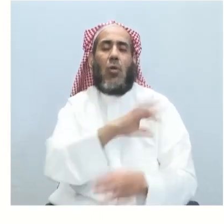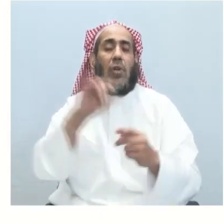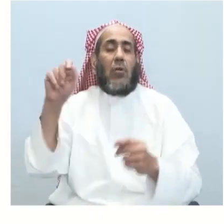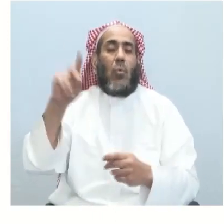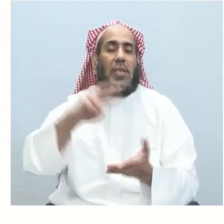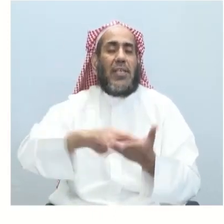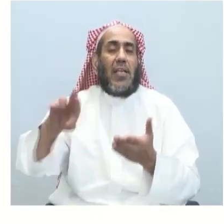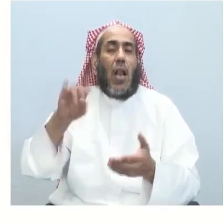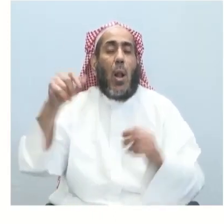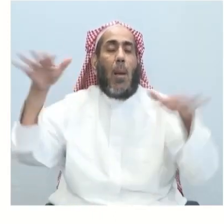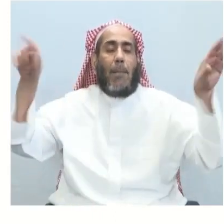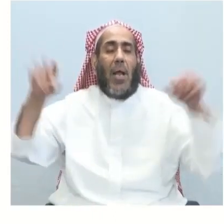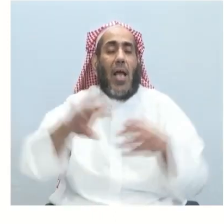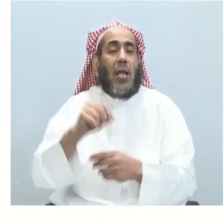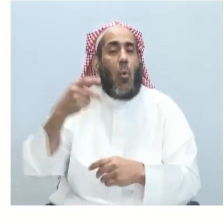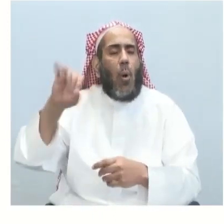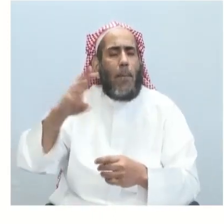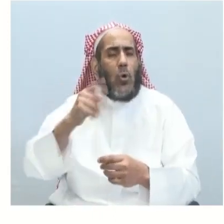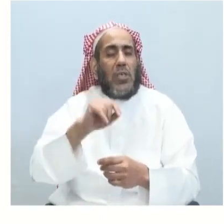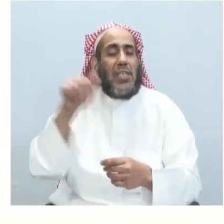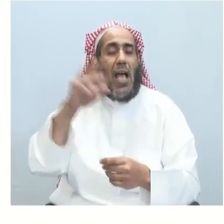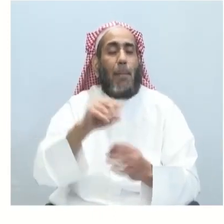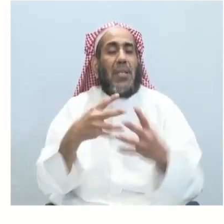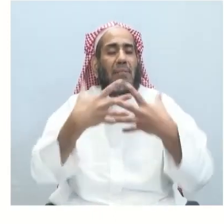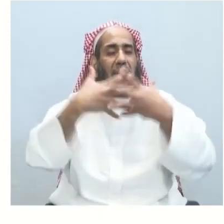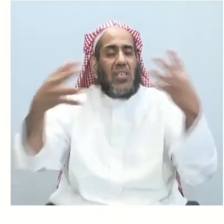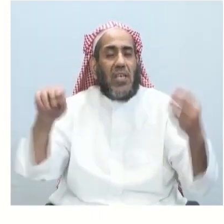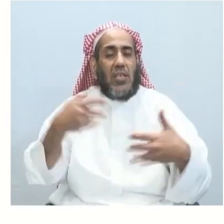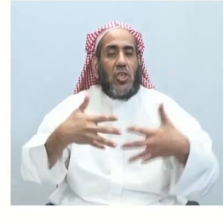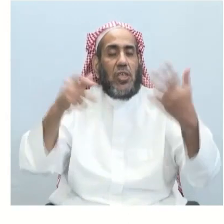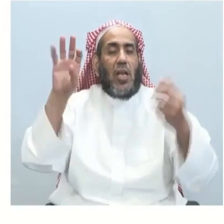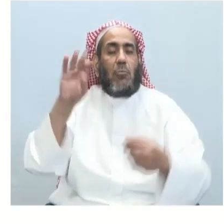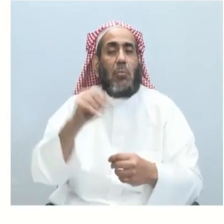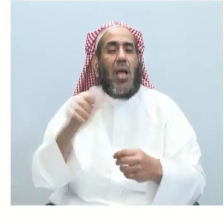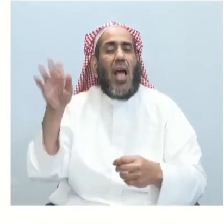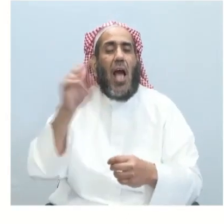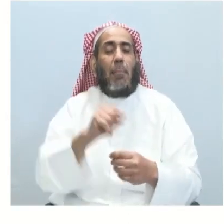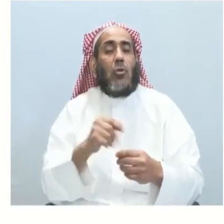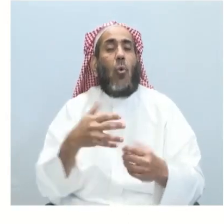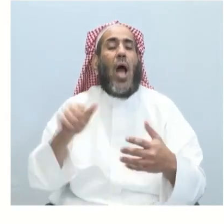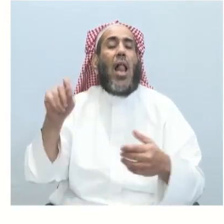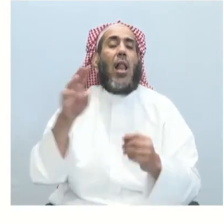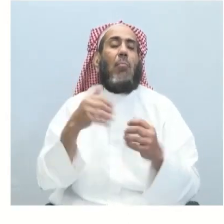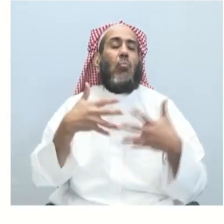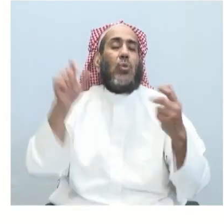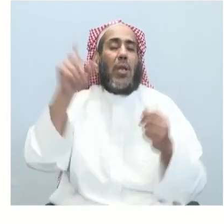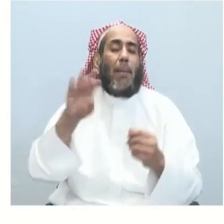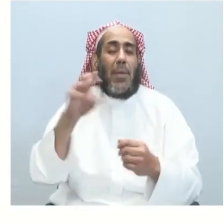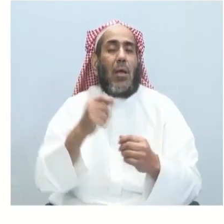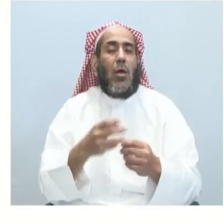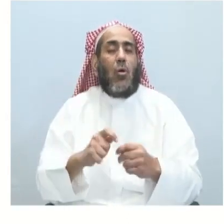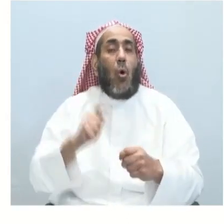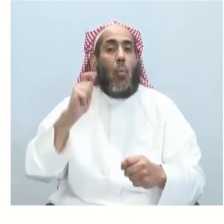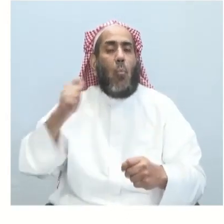ورساله الملائكه هو معجز احمد في شرح شعر المتنبي طبعا احمد يقصد به المتنبي ومعجز احمد طبعا هو